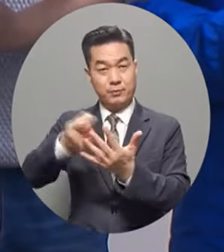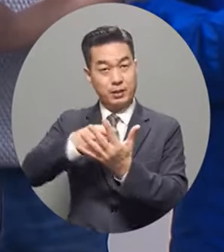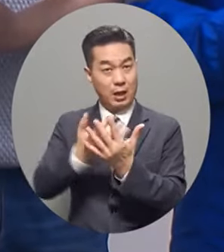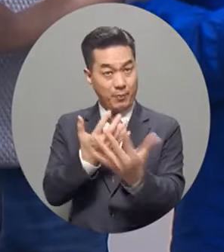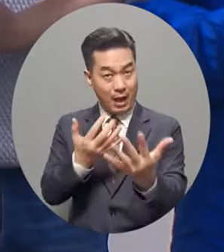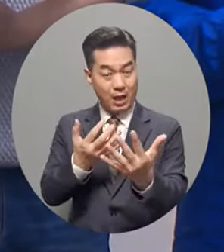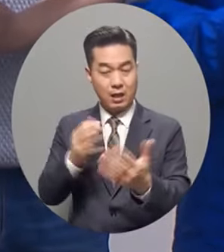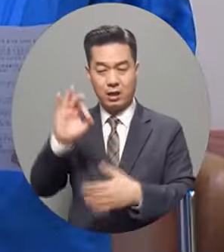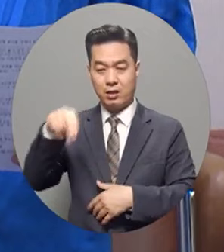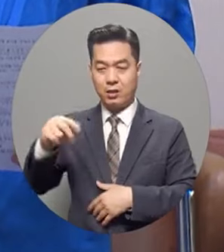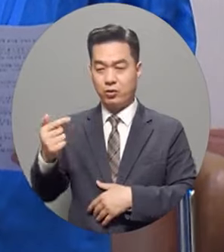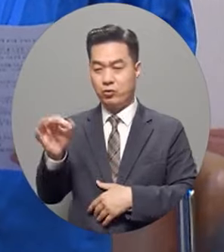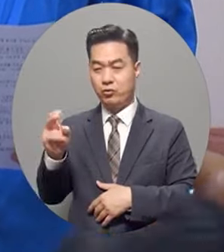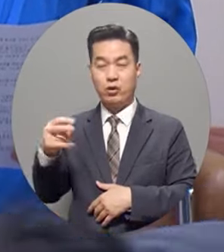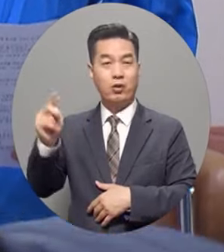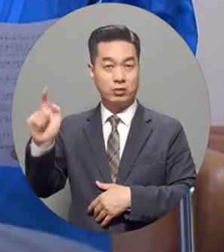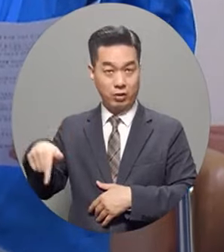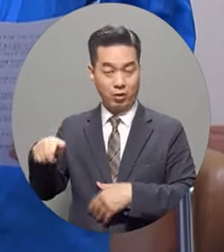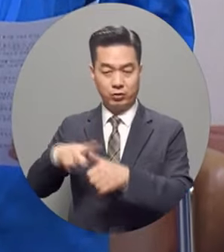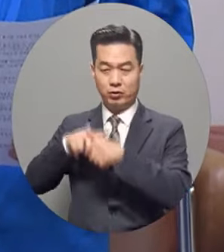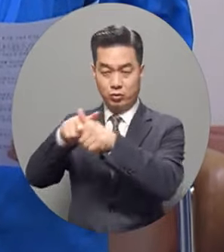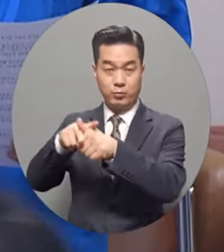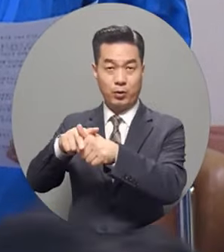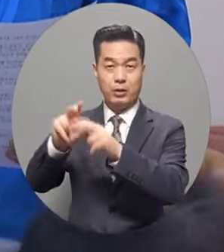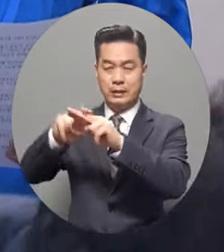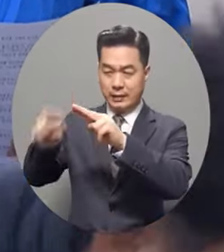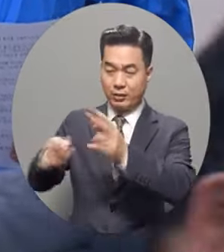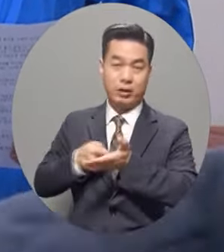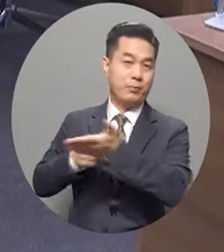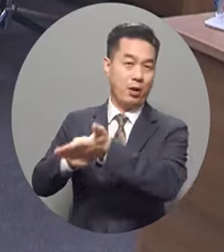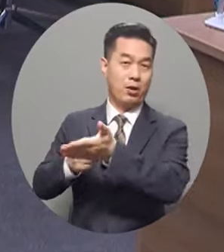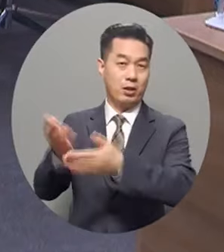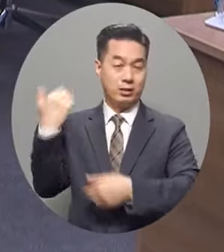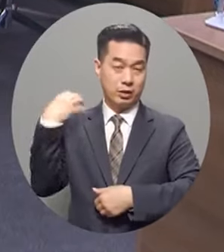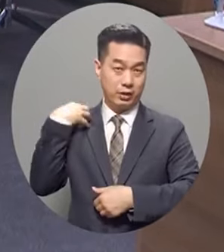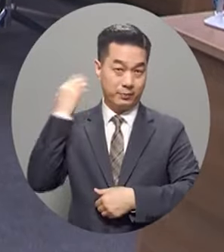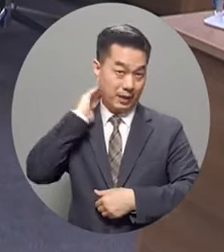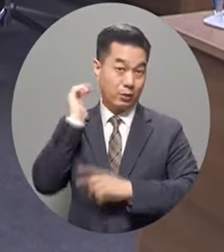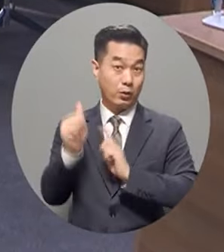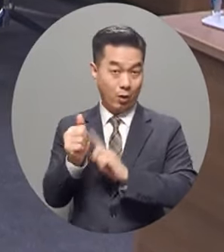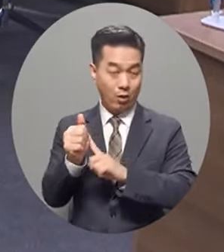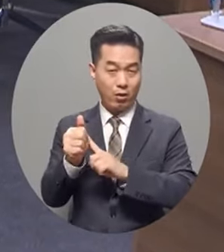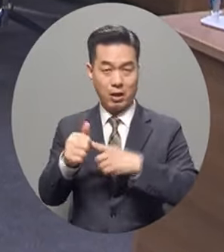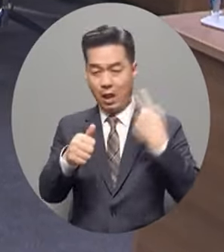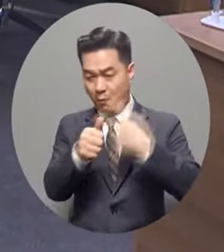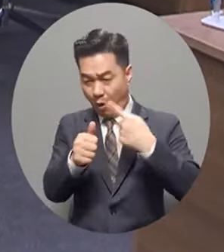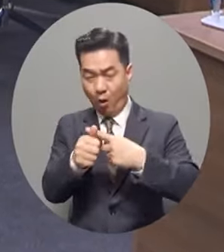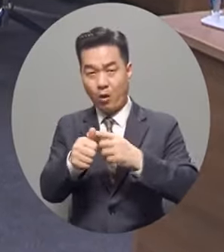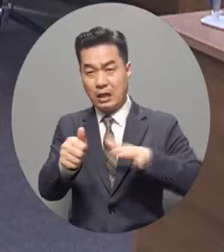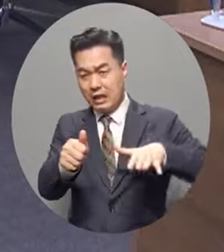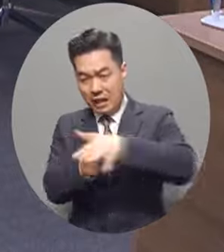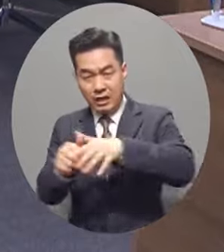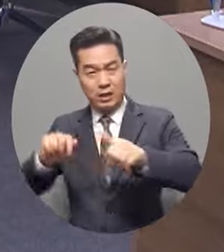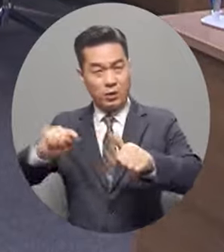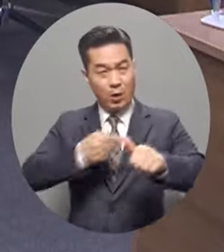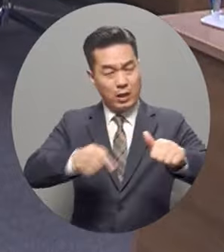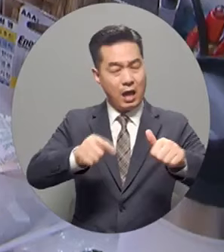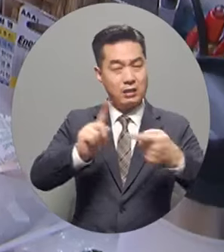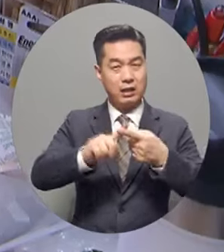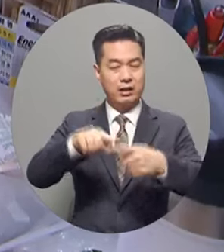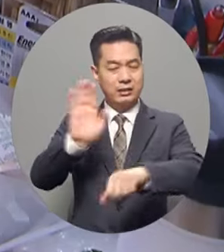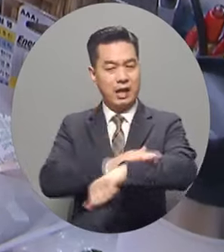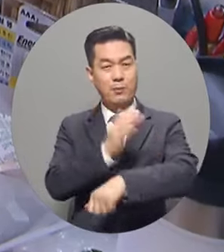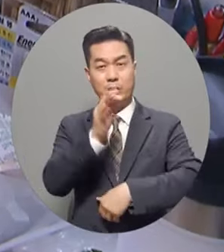후보의 사퇴를 촉구했습니다. 전임 대통령에 대한 모독과 살인교사 수준의 발언에 대한 잘못을